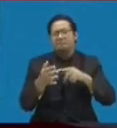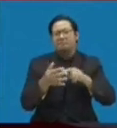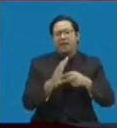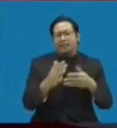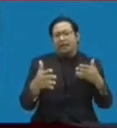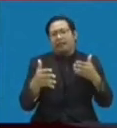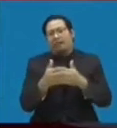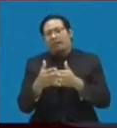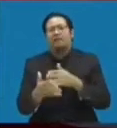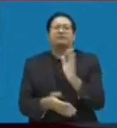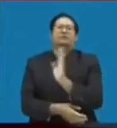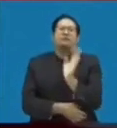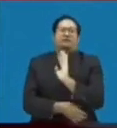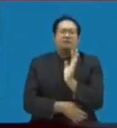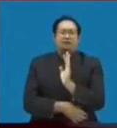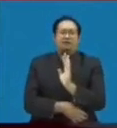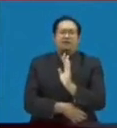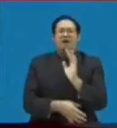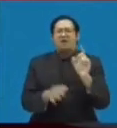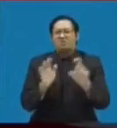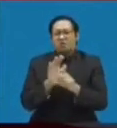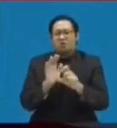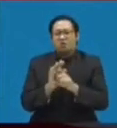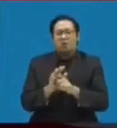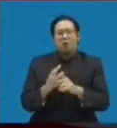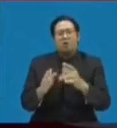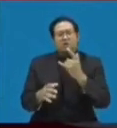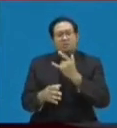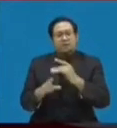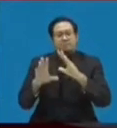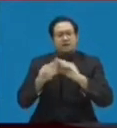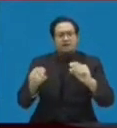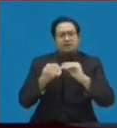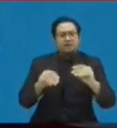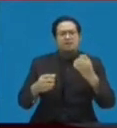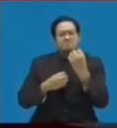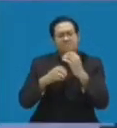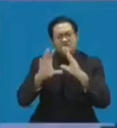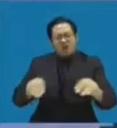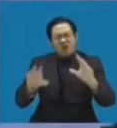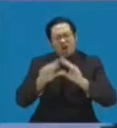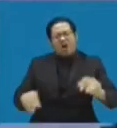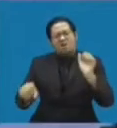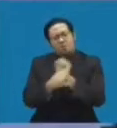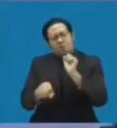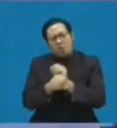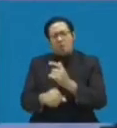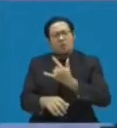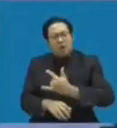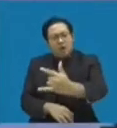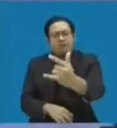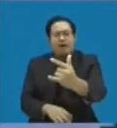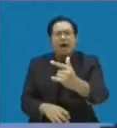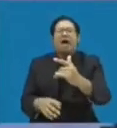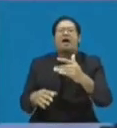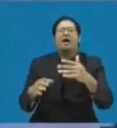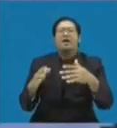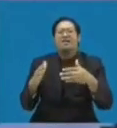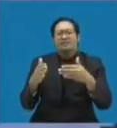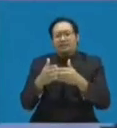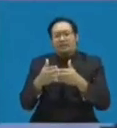konsistensi dan kerja keras segala kesulitan bisa kita atasi bahkan